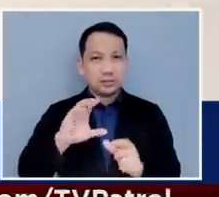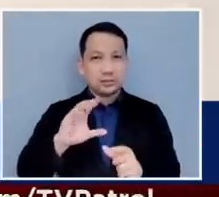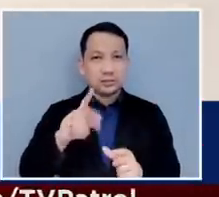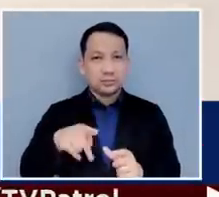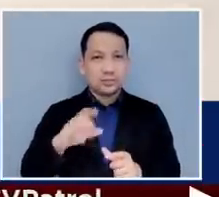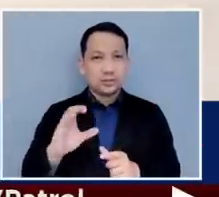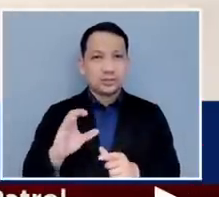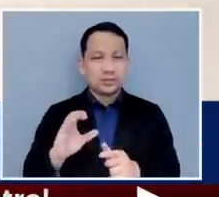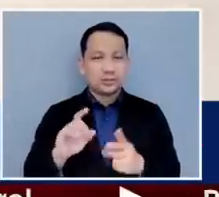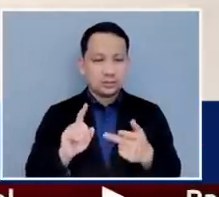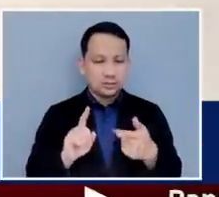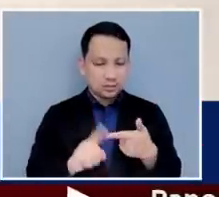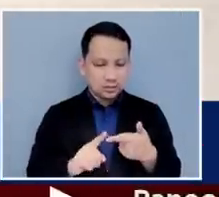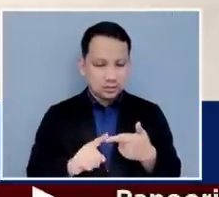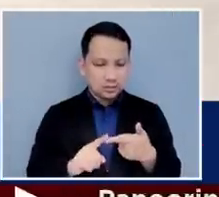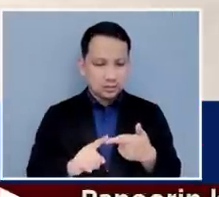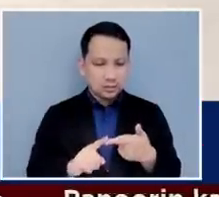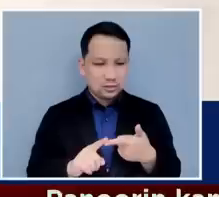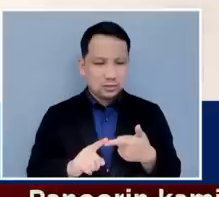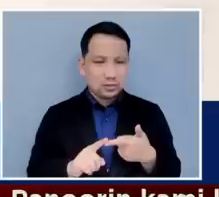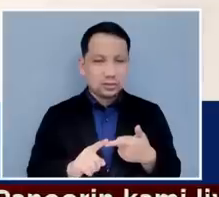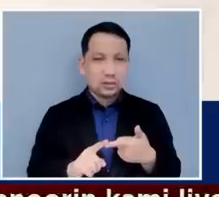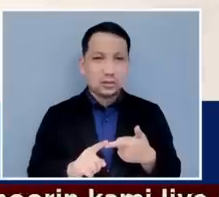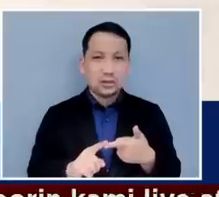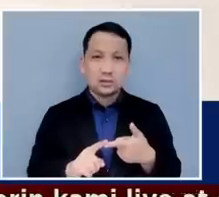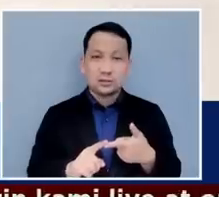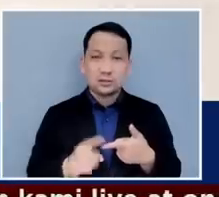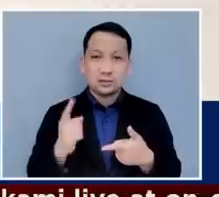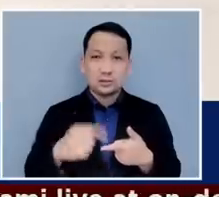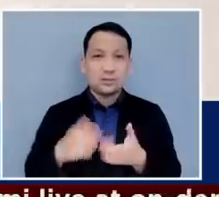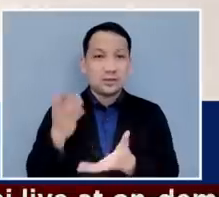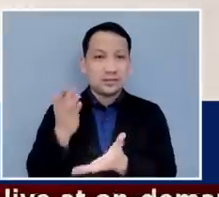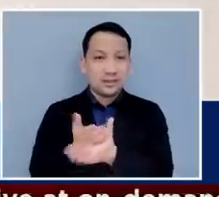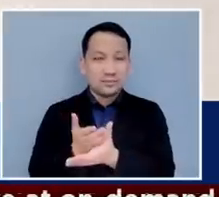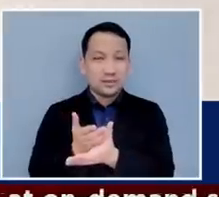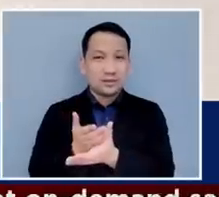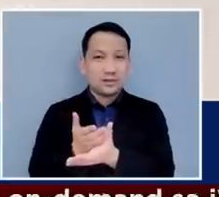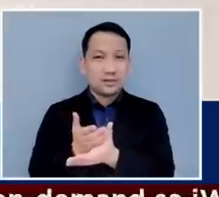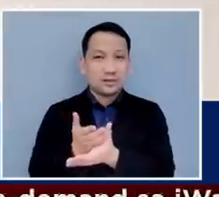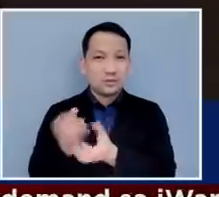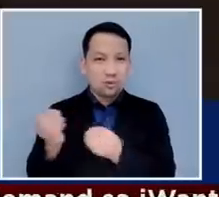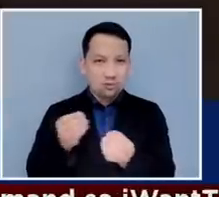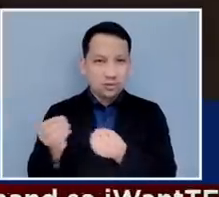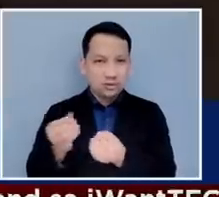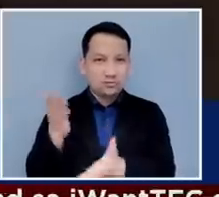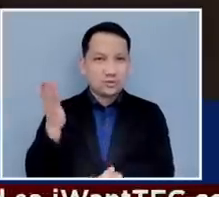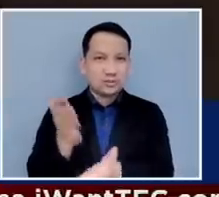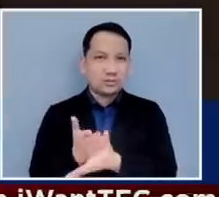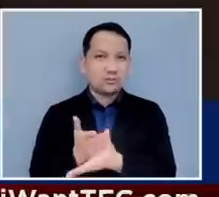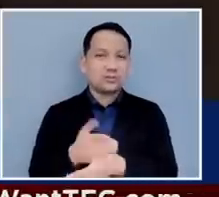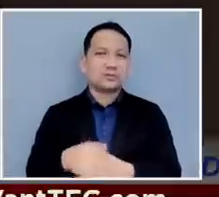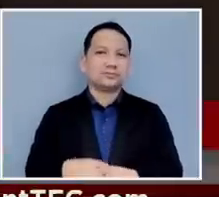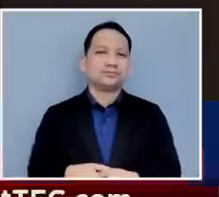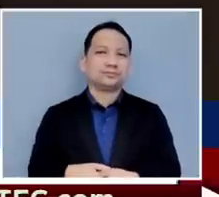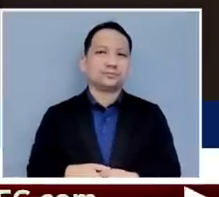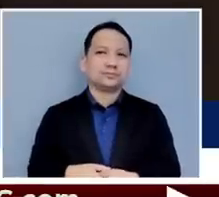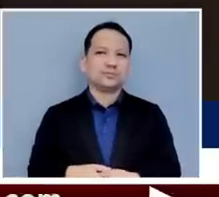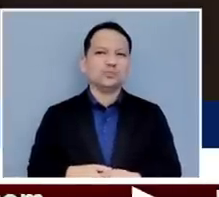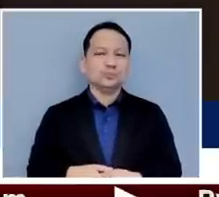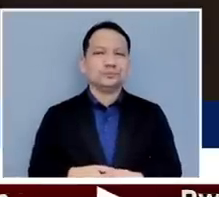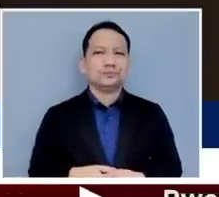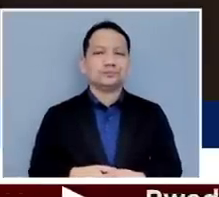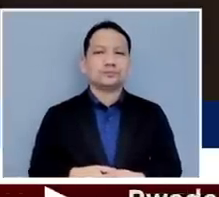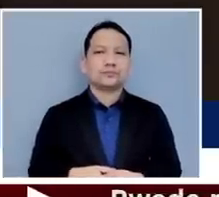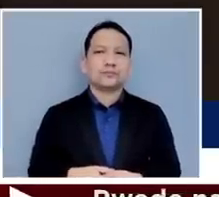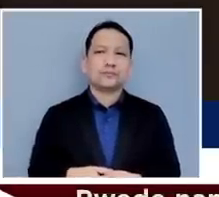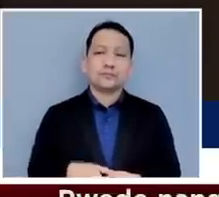The other one is for the to cease and desist in the operations. What we're talking about here is a